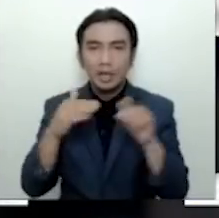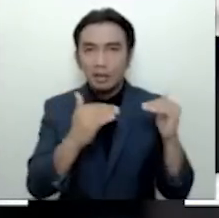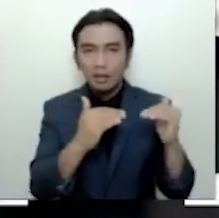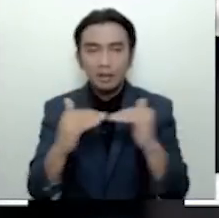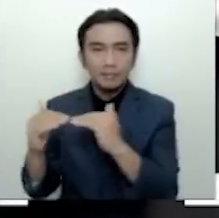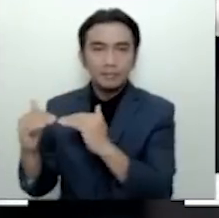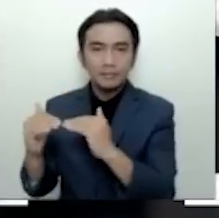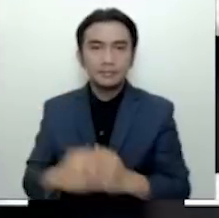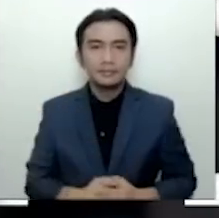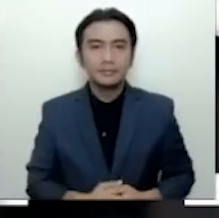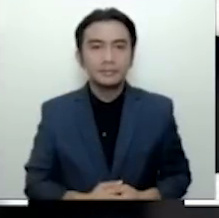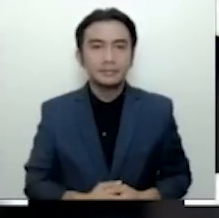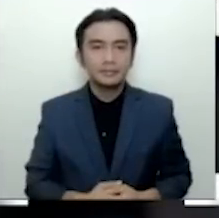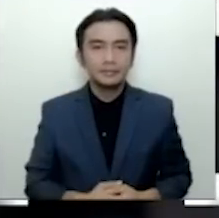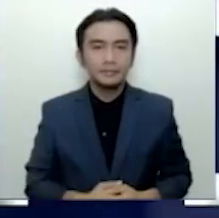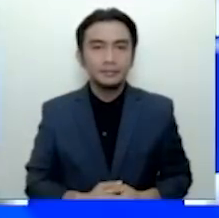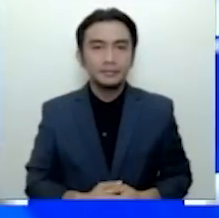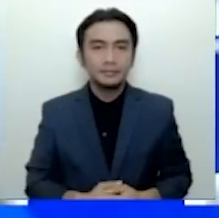ang inyong saksi.